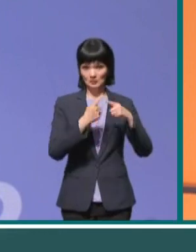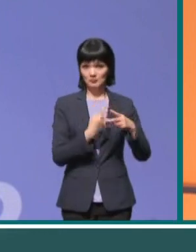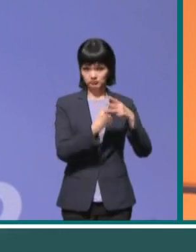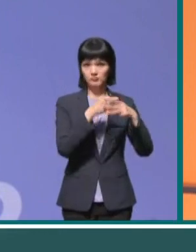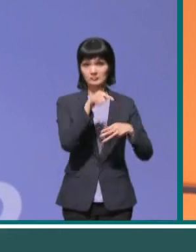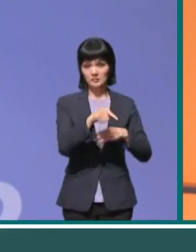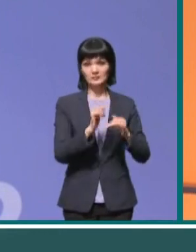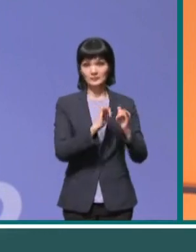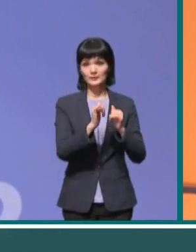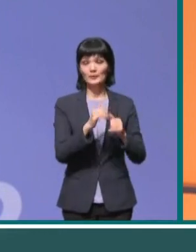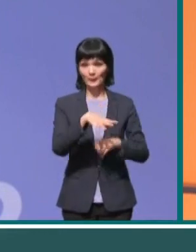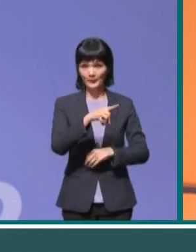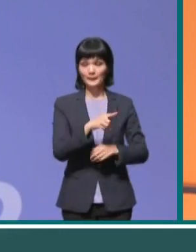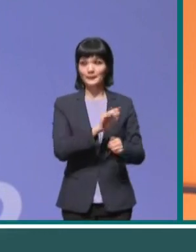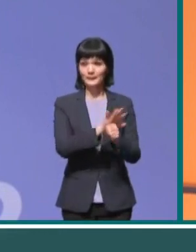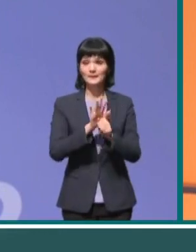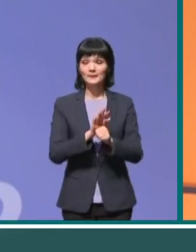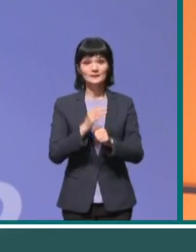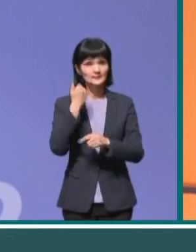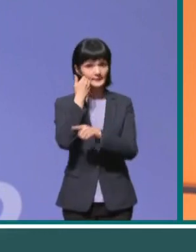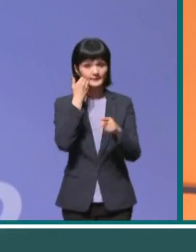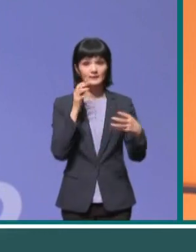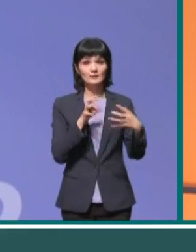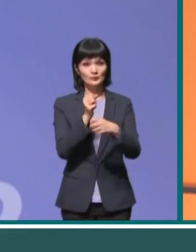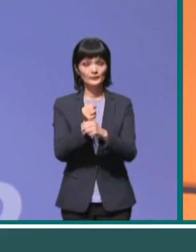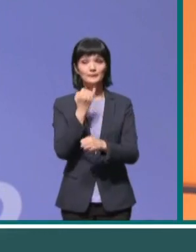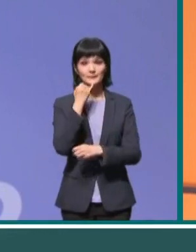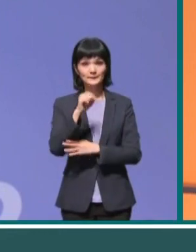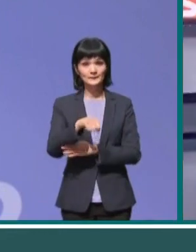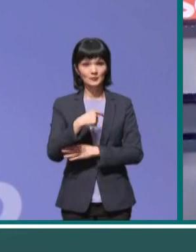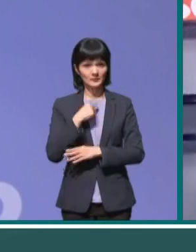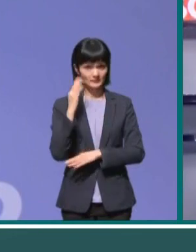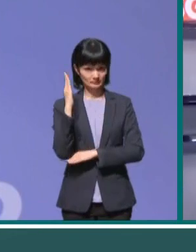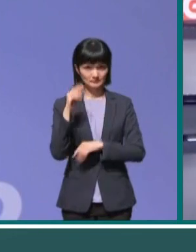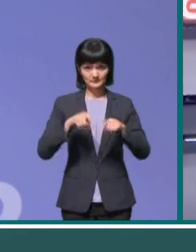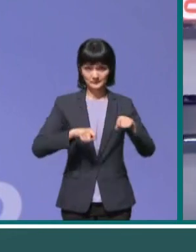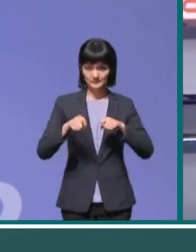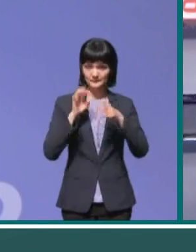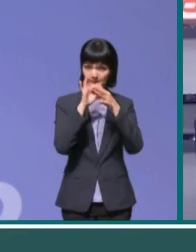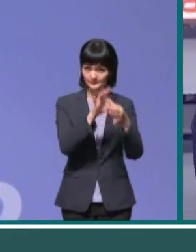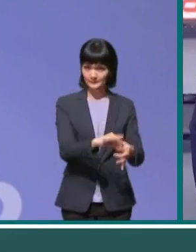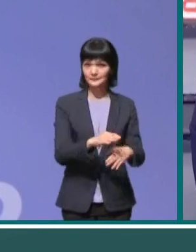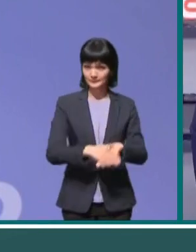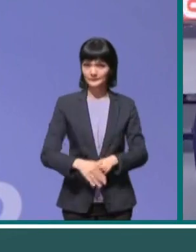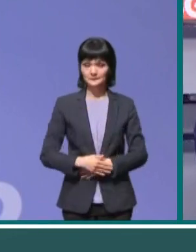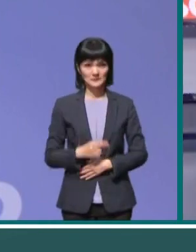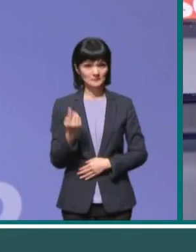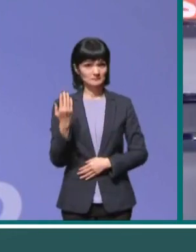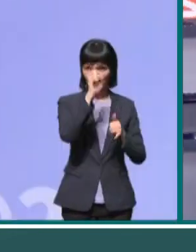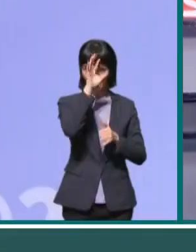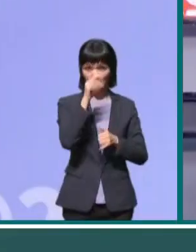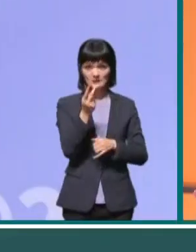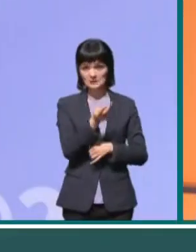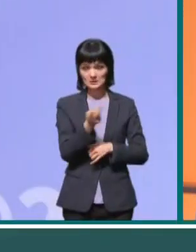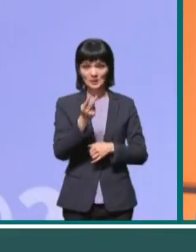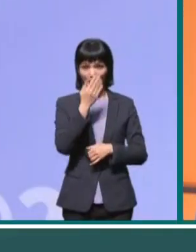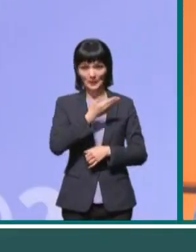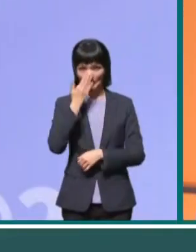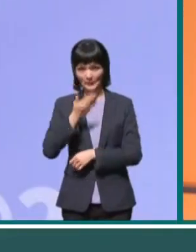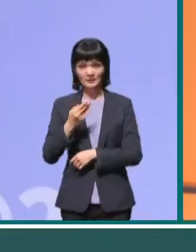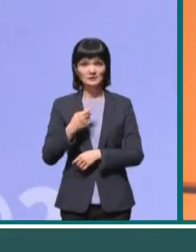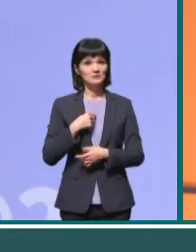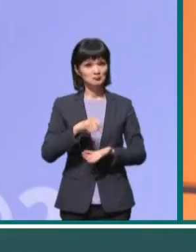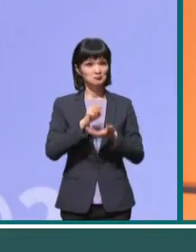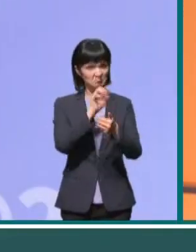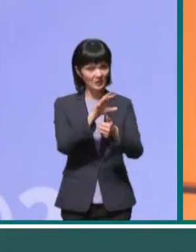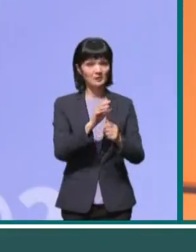情势不妙啊。黄珊珊看起来一副如上考妣啊， 不要这样子讲，这个妆法可能也不 可能有影响到他。但是你